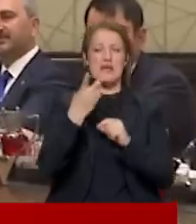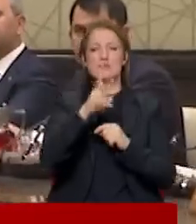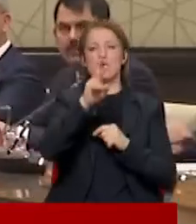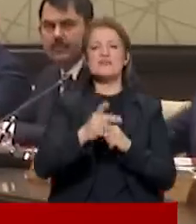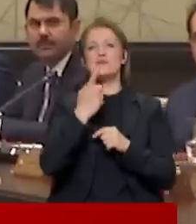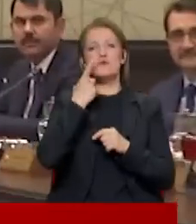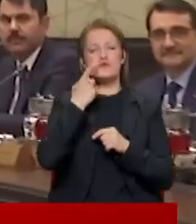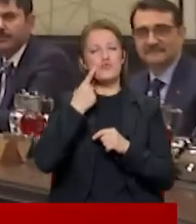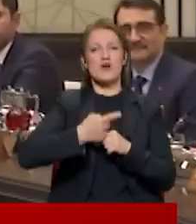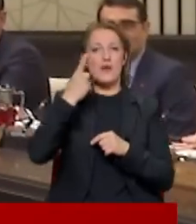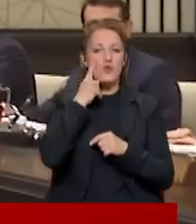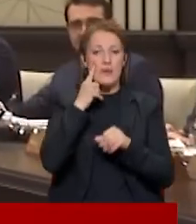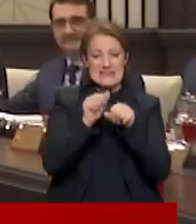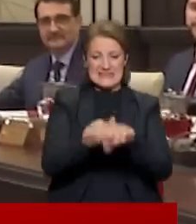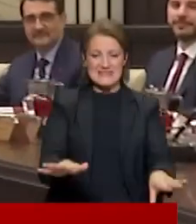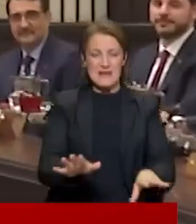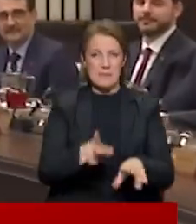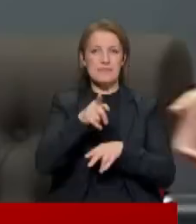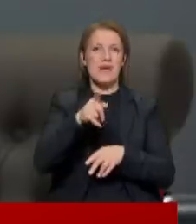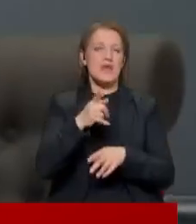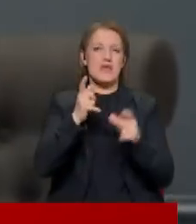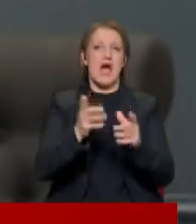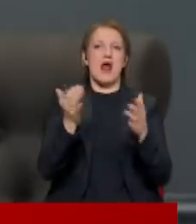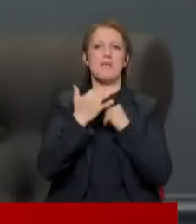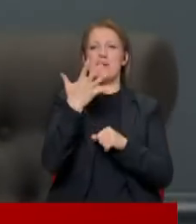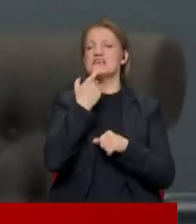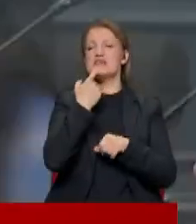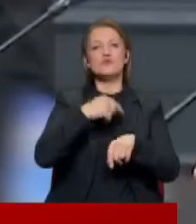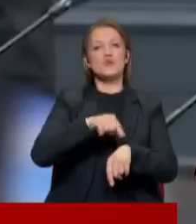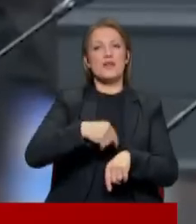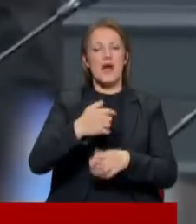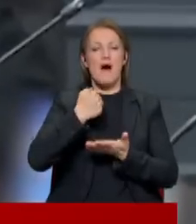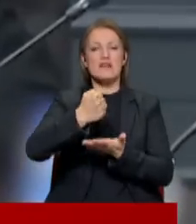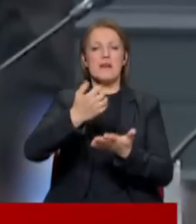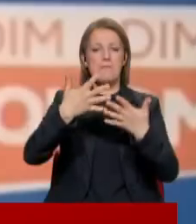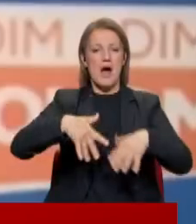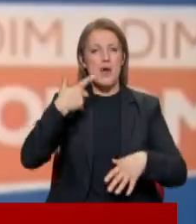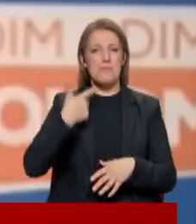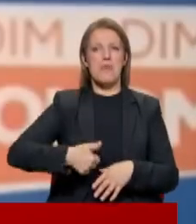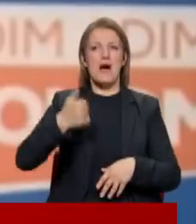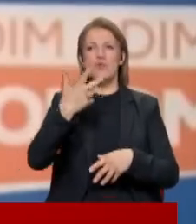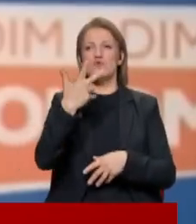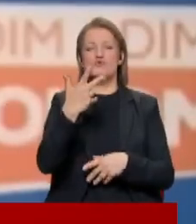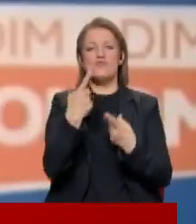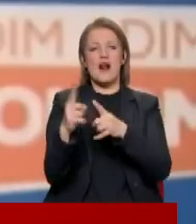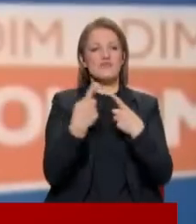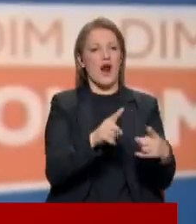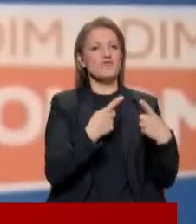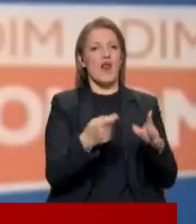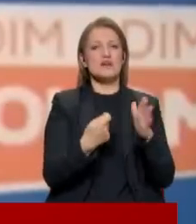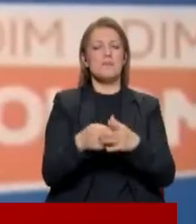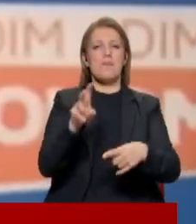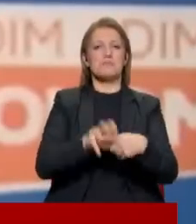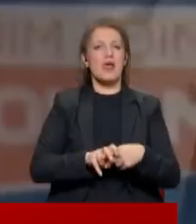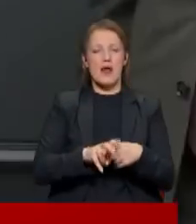Cumhurbaşkanlığı hükümet sisteminde kabine de yer alamadı 5 yıllık sürede Hazine ve Maliye Bakanlığı koltuğuna 3 farklı isim oturdu